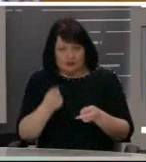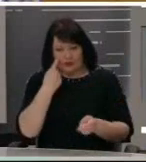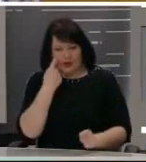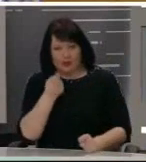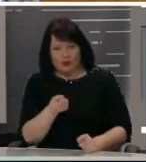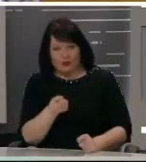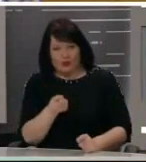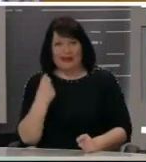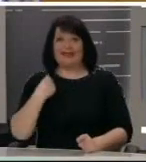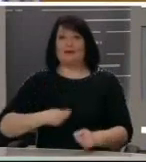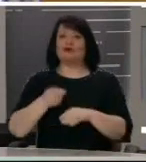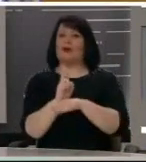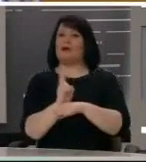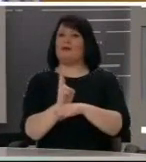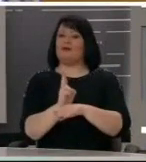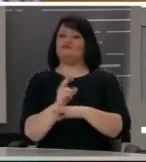βεβαίως τα δημόσια έγγραφα.